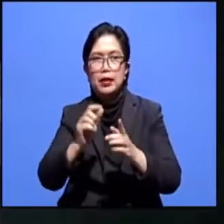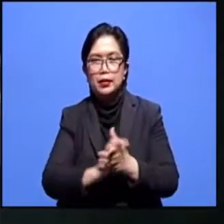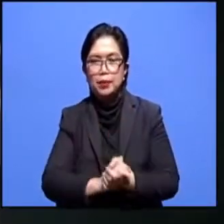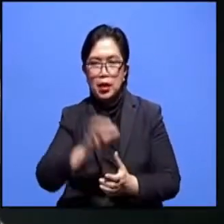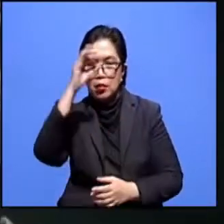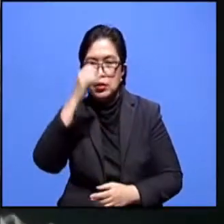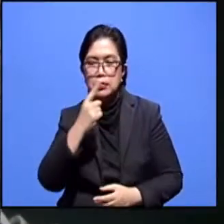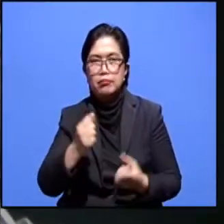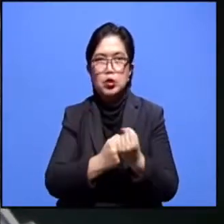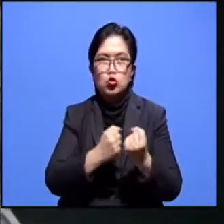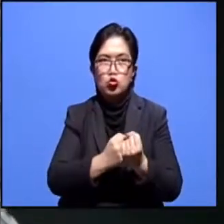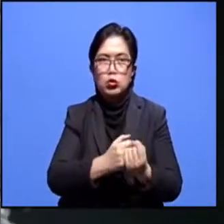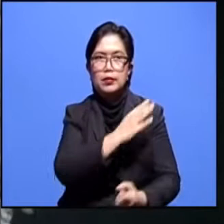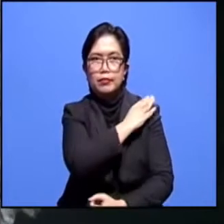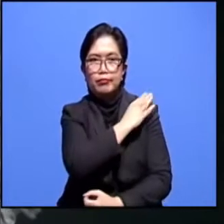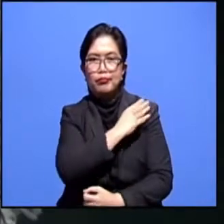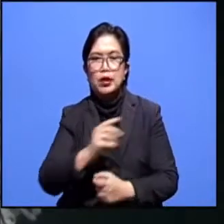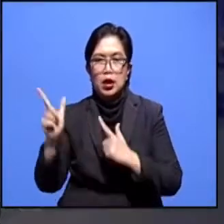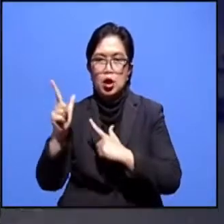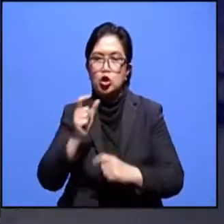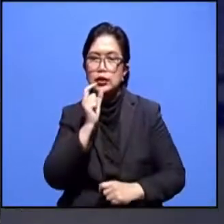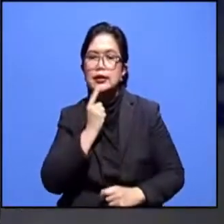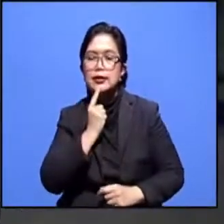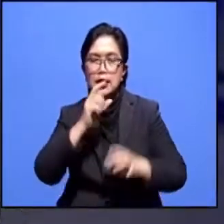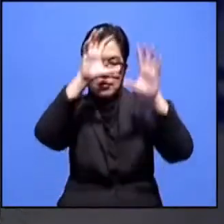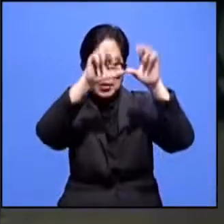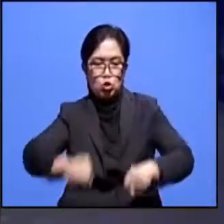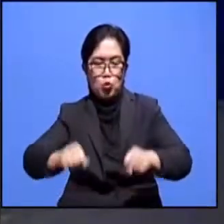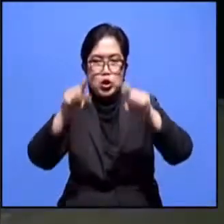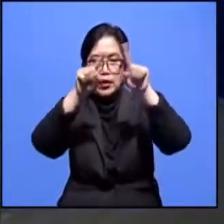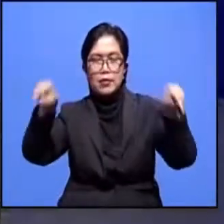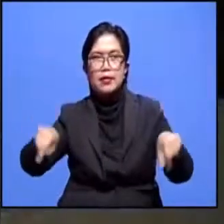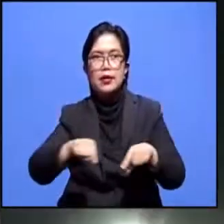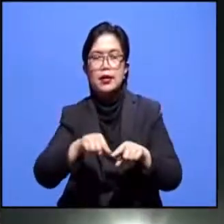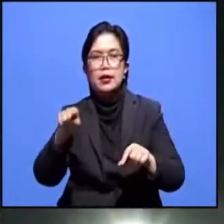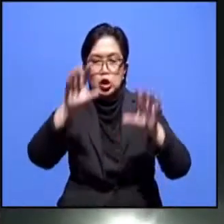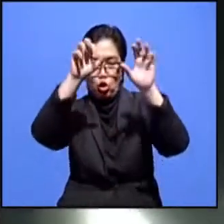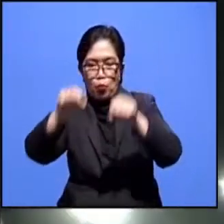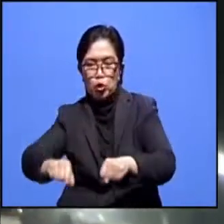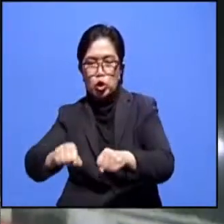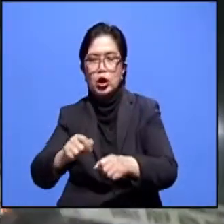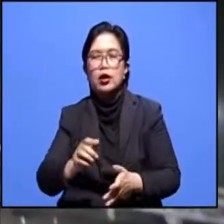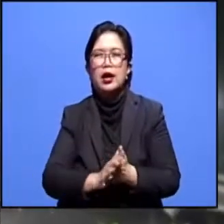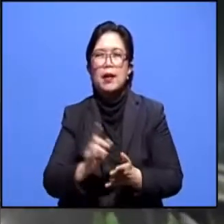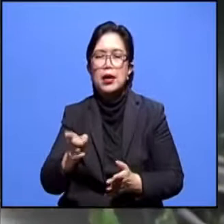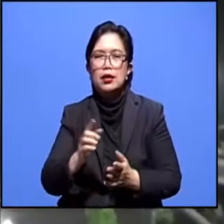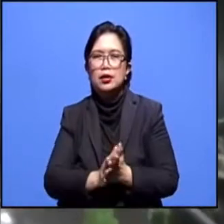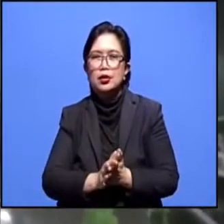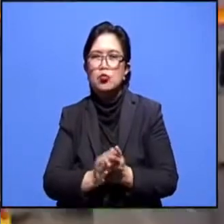Imran mendukung tindakan Pangdam Jaya terkait pencopotan baliho. Pencopotan merupakan pencegahan dini terhadap upaya menimbulkan